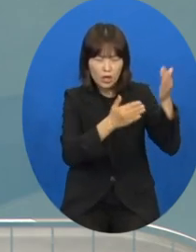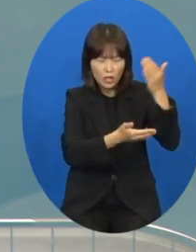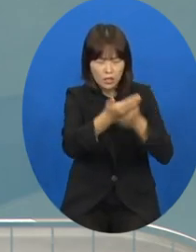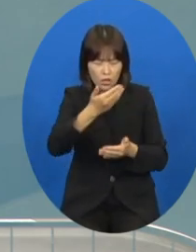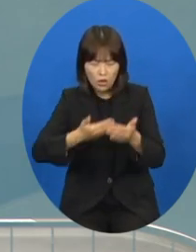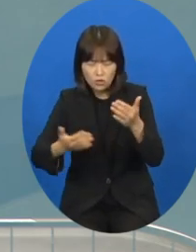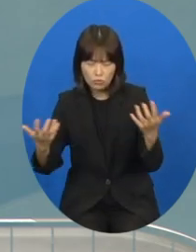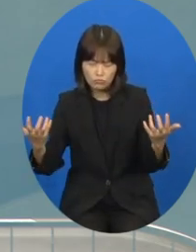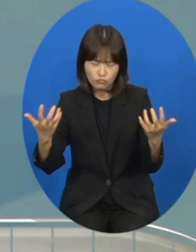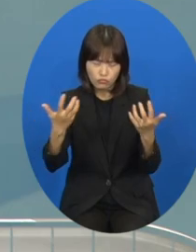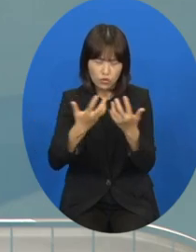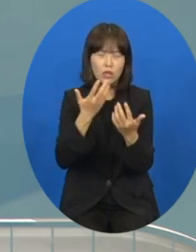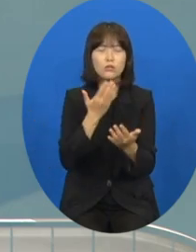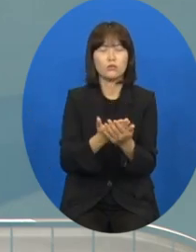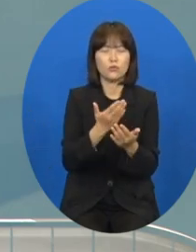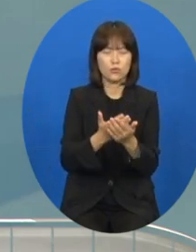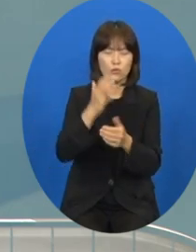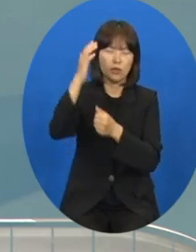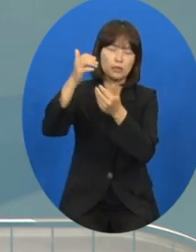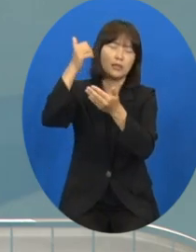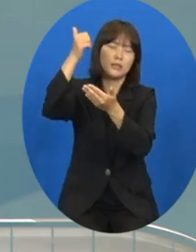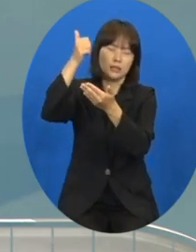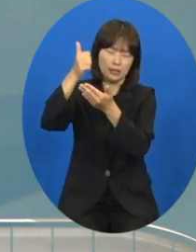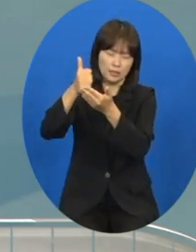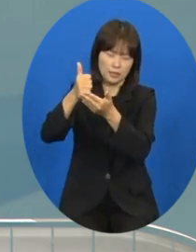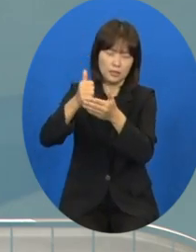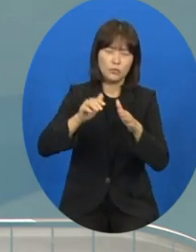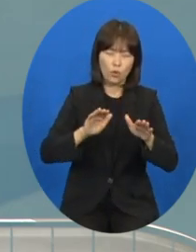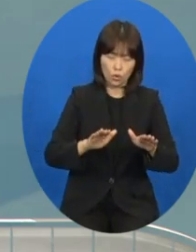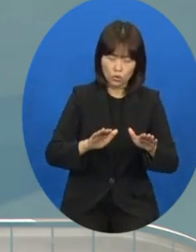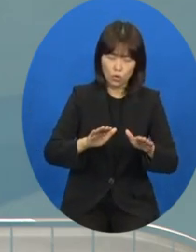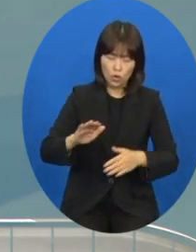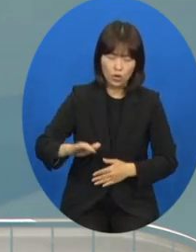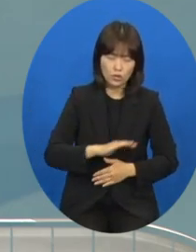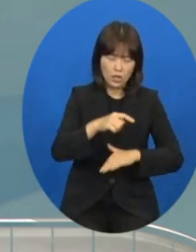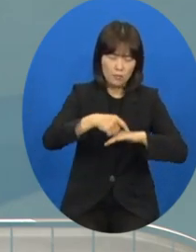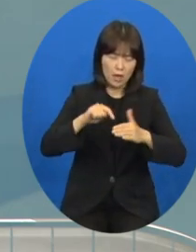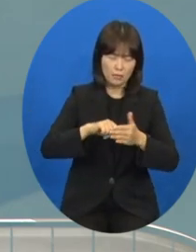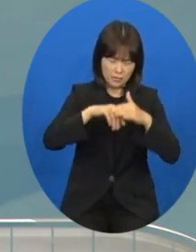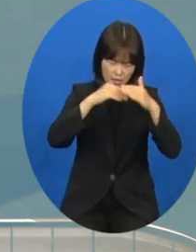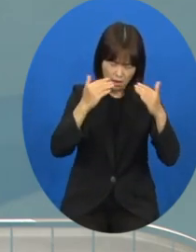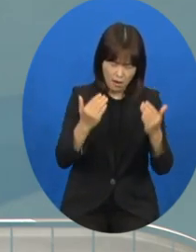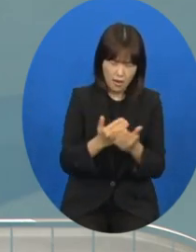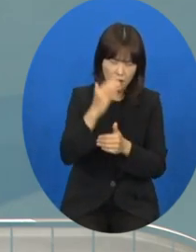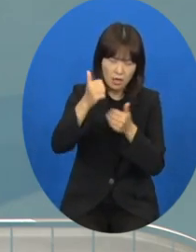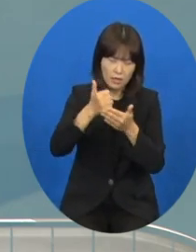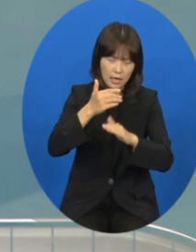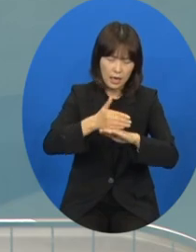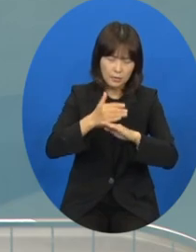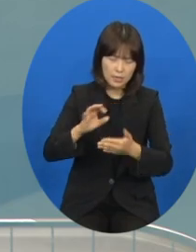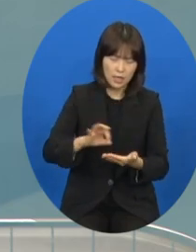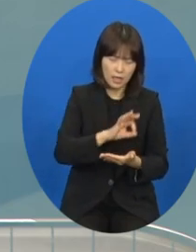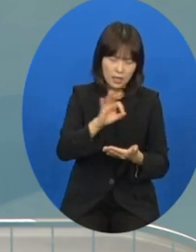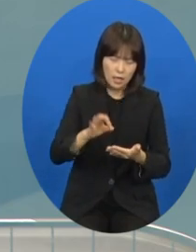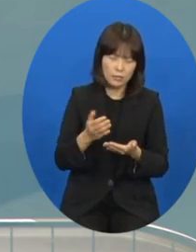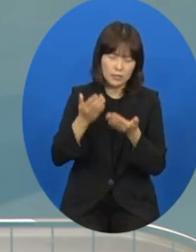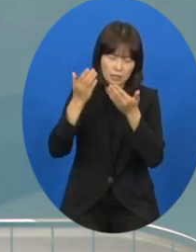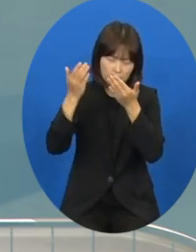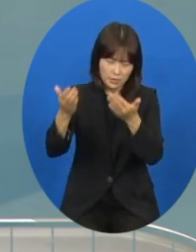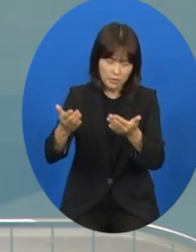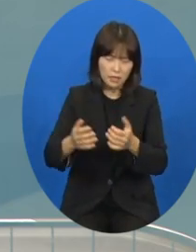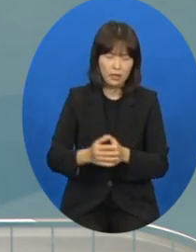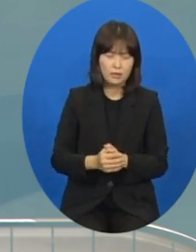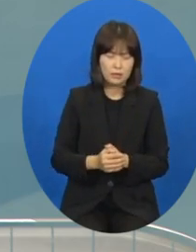하여 주옵소서. 하나님 오늘도 저희들의 마음을 다하여 하나님께 감사의 예물을 주께